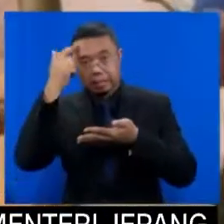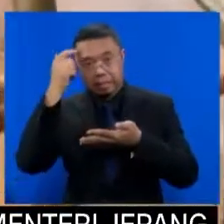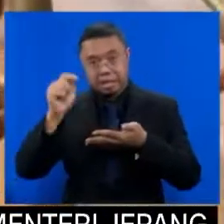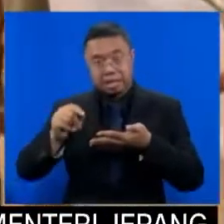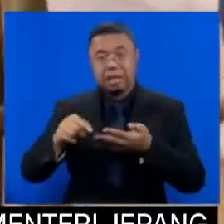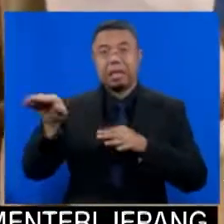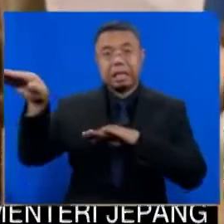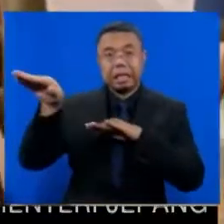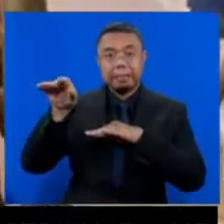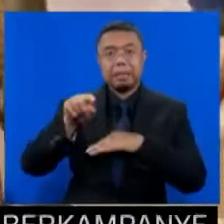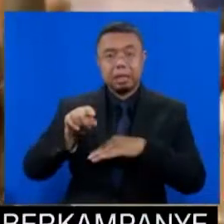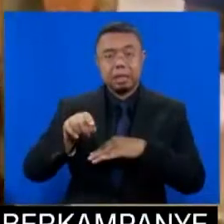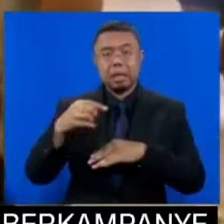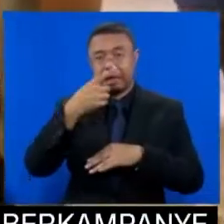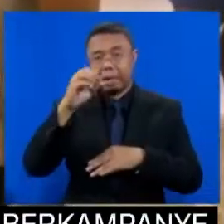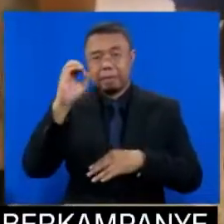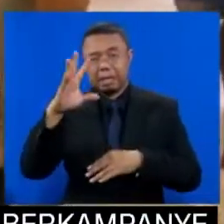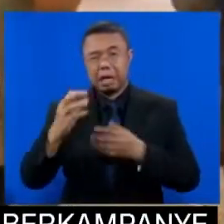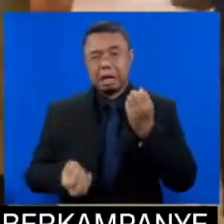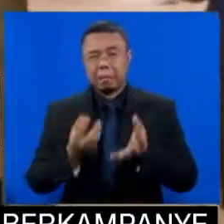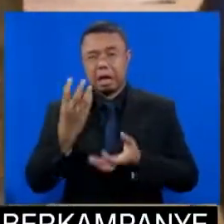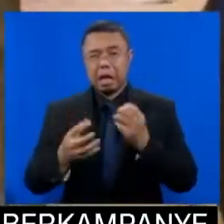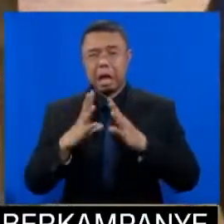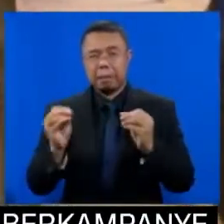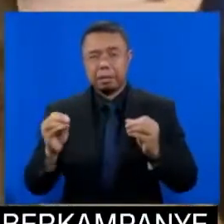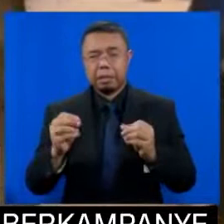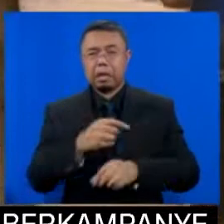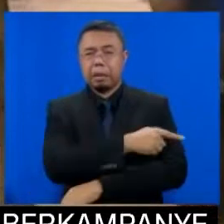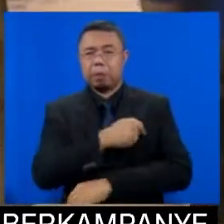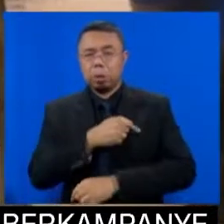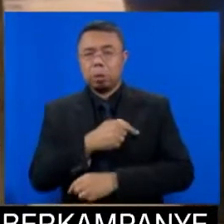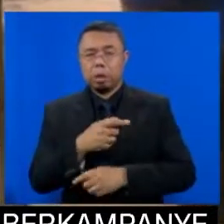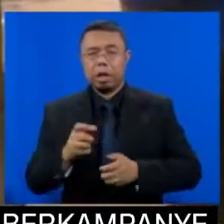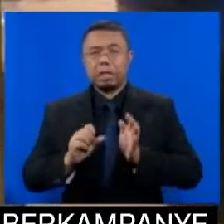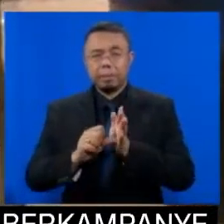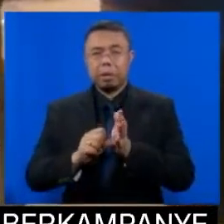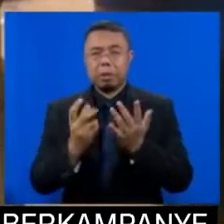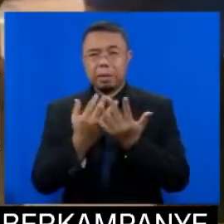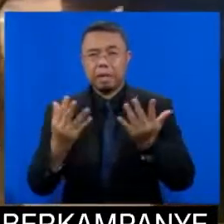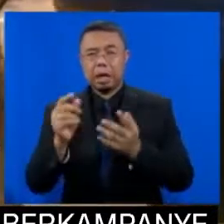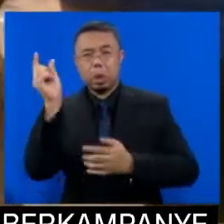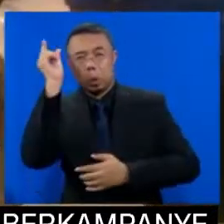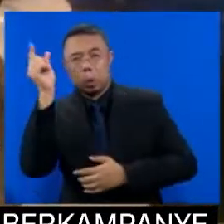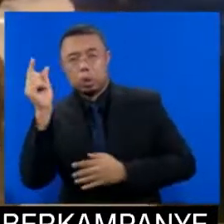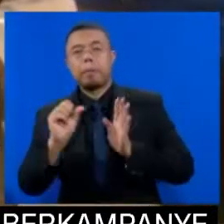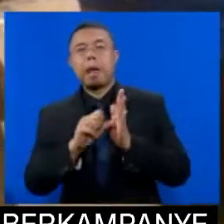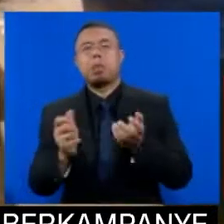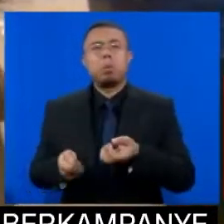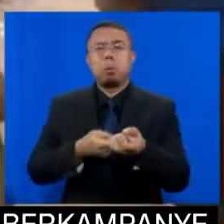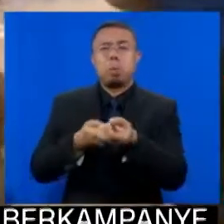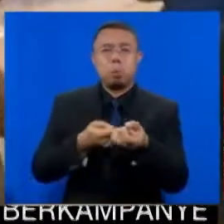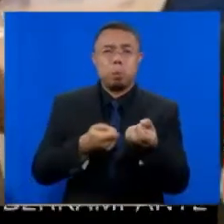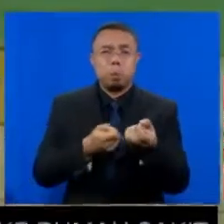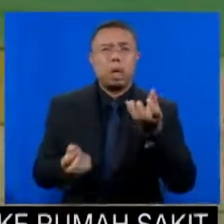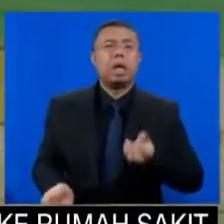Zulhijjah Batanghari Jambi Kamis siang hangus terbakar. Petugas pemadam kebakaran dibantu warga dan sejumlah ustadz berjibaku memadamkan